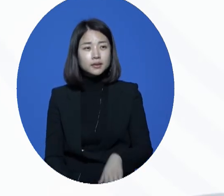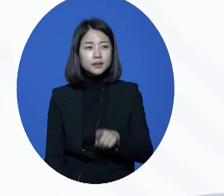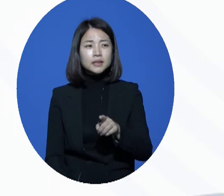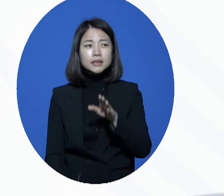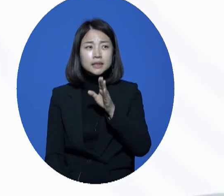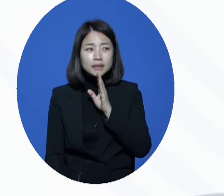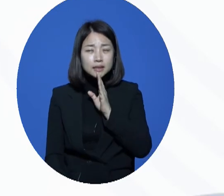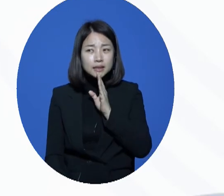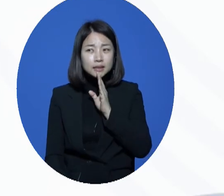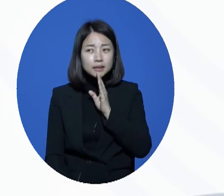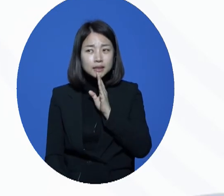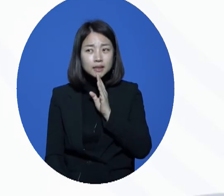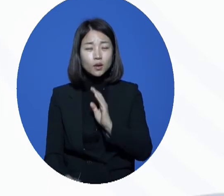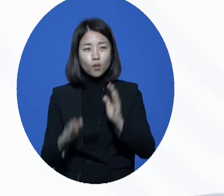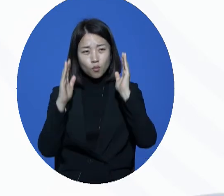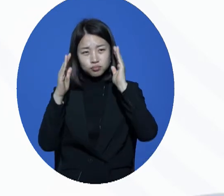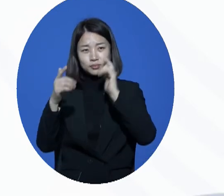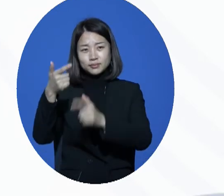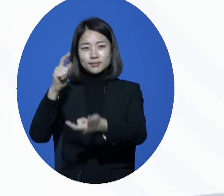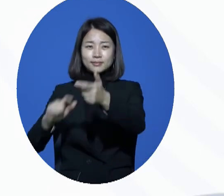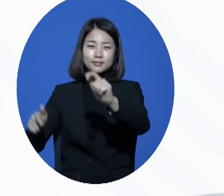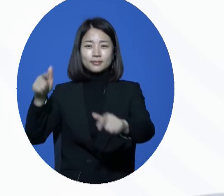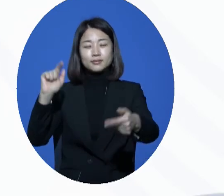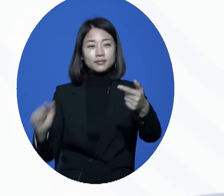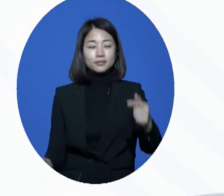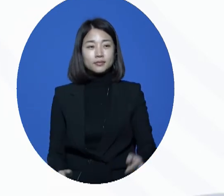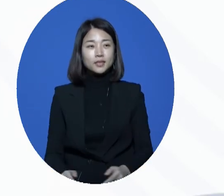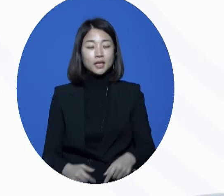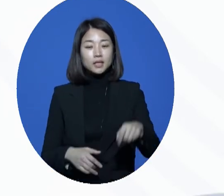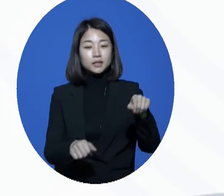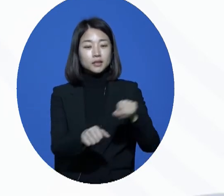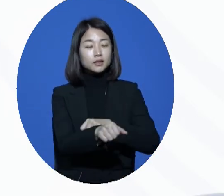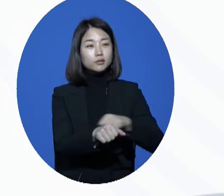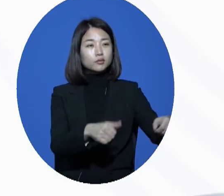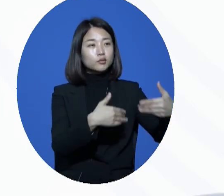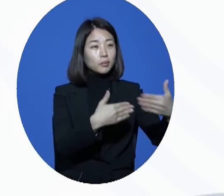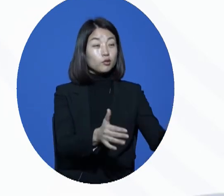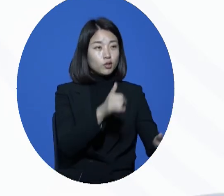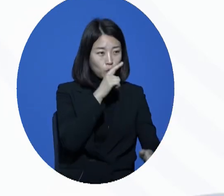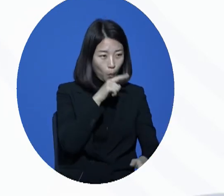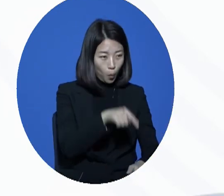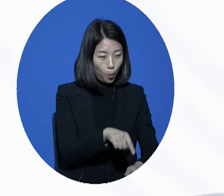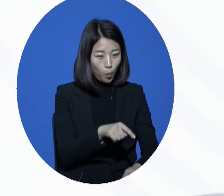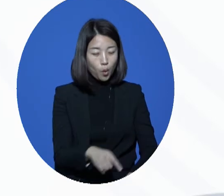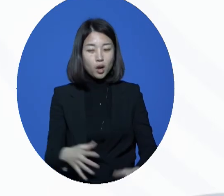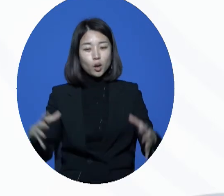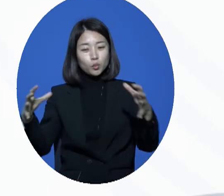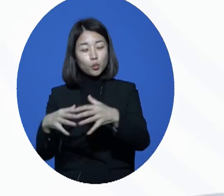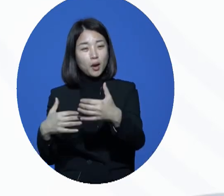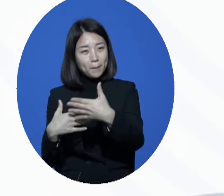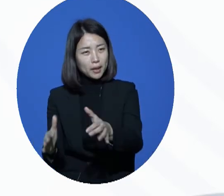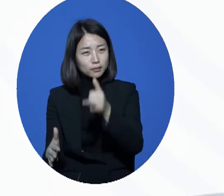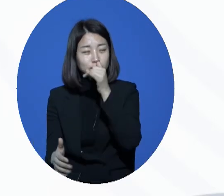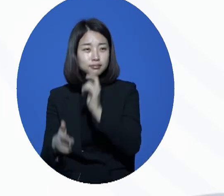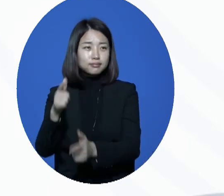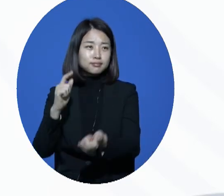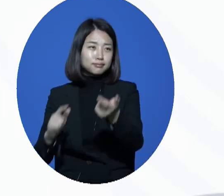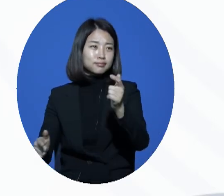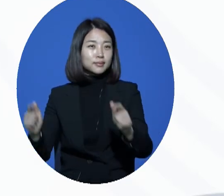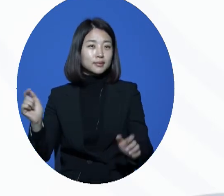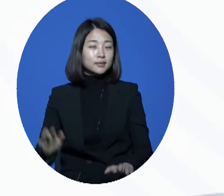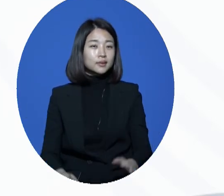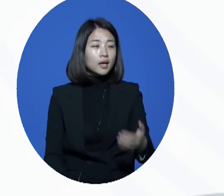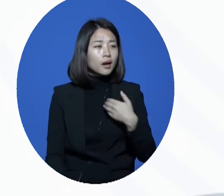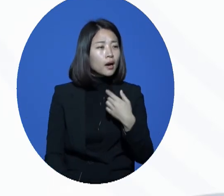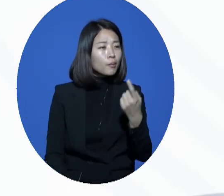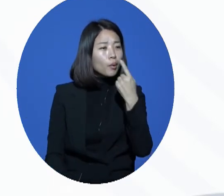실제적으로 따져보면 수업의 형태가 다 다릅니다. 특수학급에서 진행되는 경우가 또 상당히 있고요. 어떤 것을